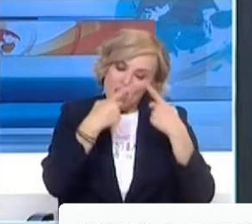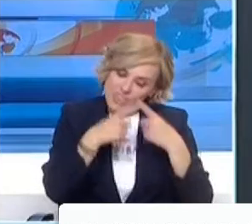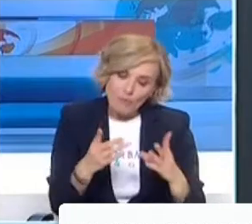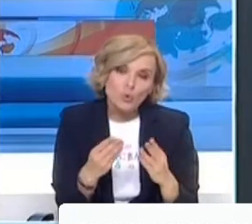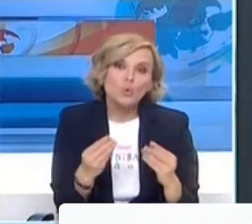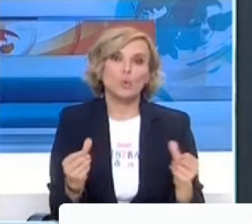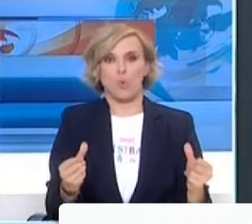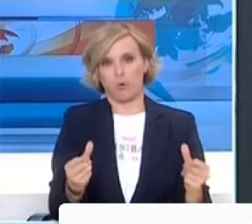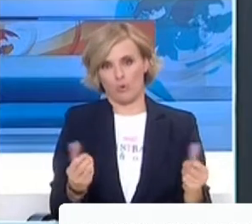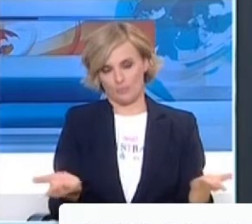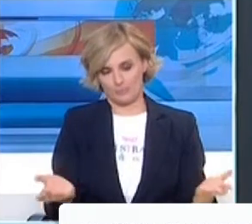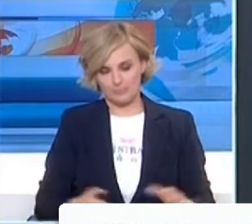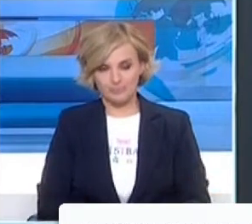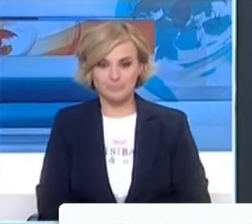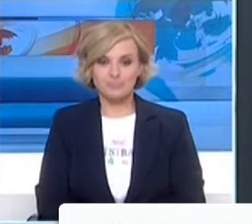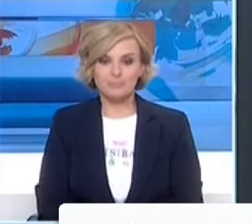της χώρας στην κανονικότητα.